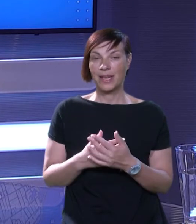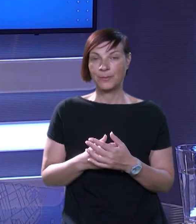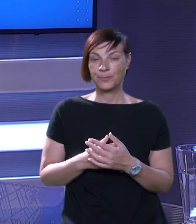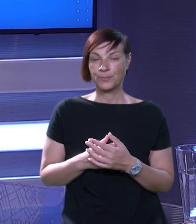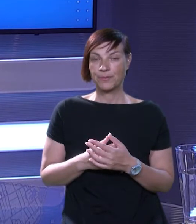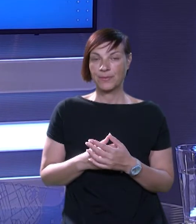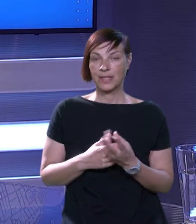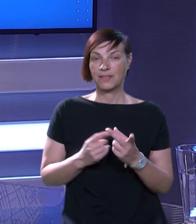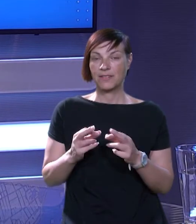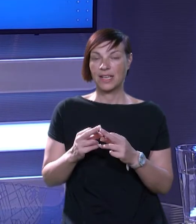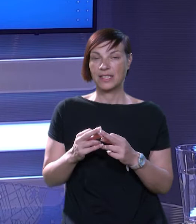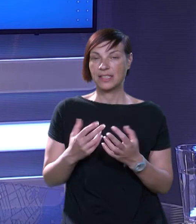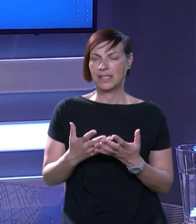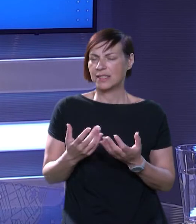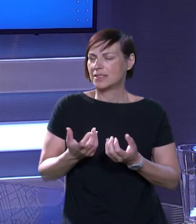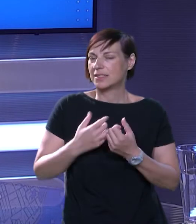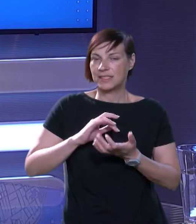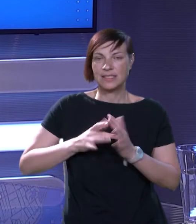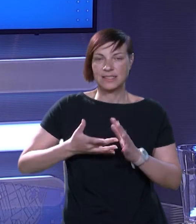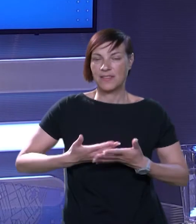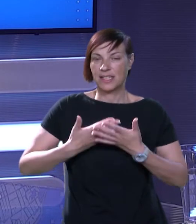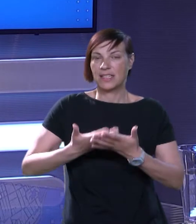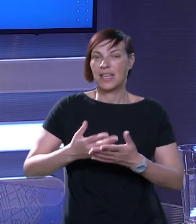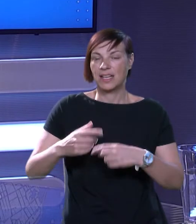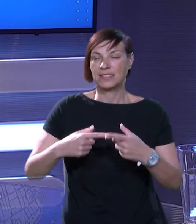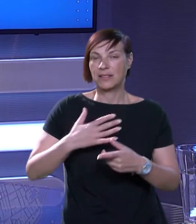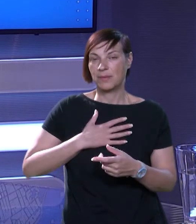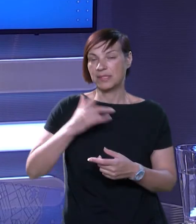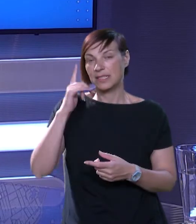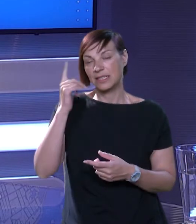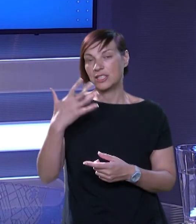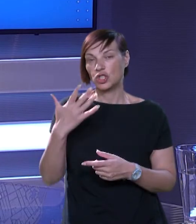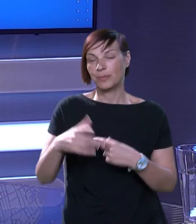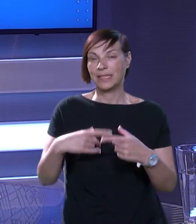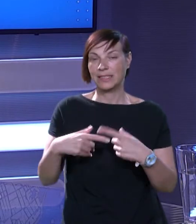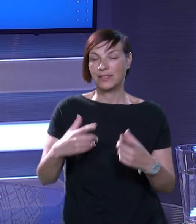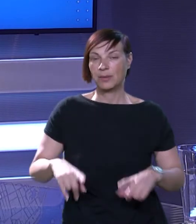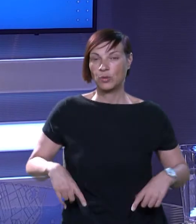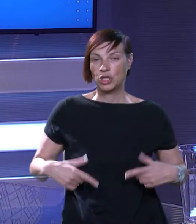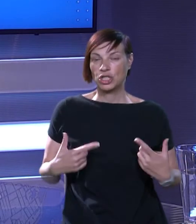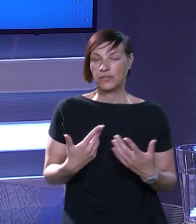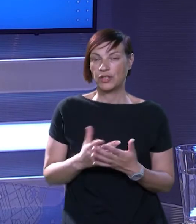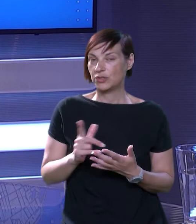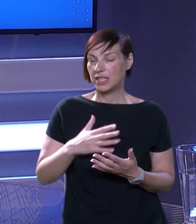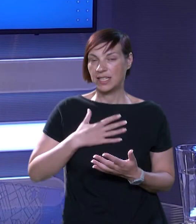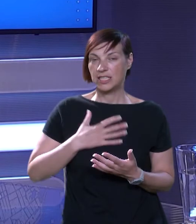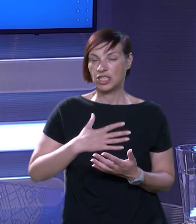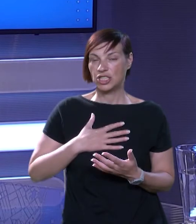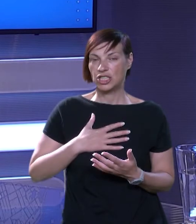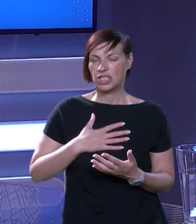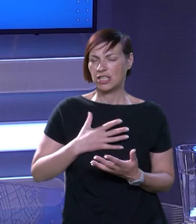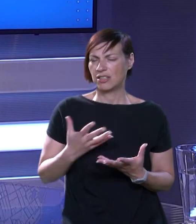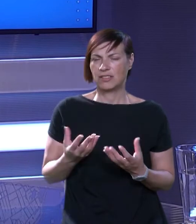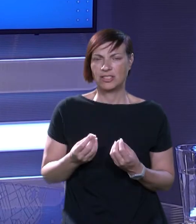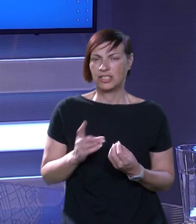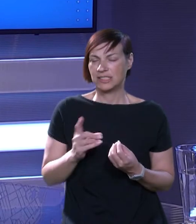meni. I Vanja je poginula za taj film kao i ja. Ja mislim da kad ti radiš peti film u životu, da više ne želiš